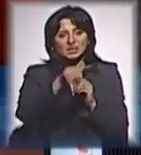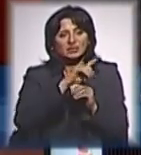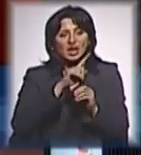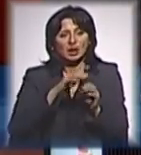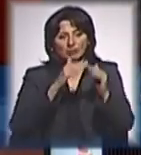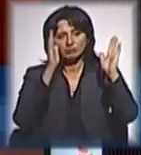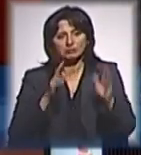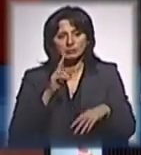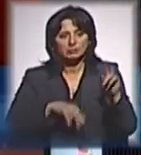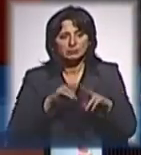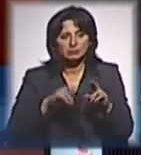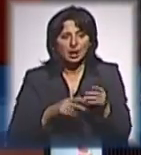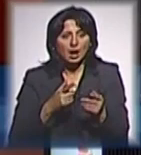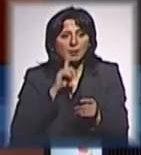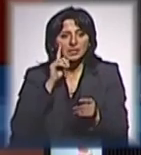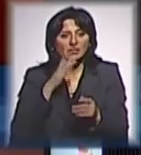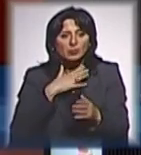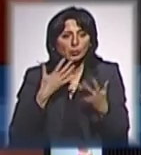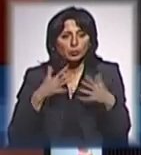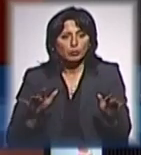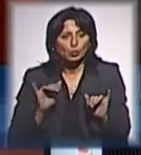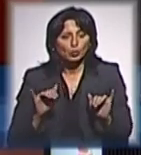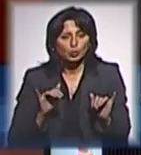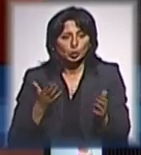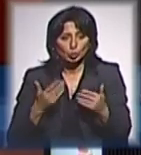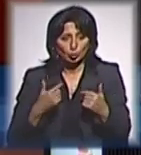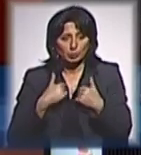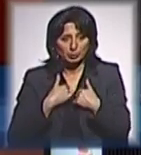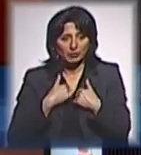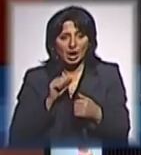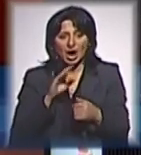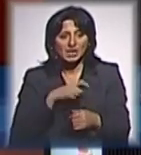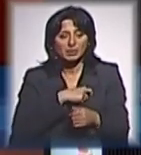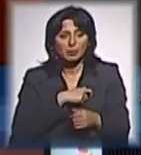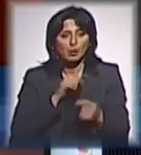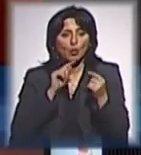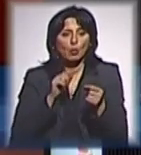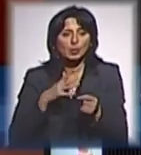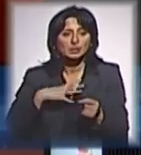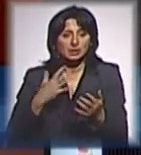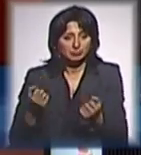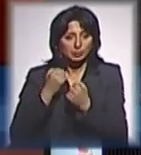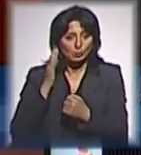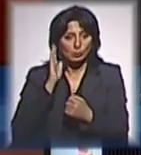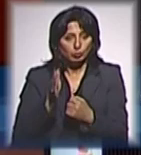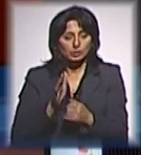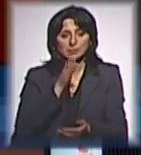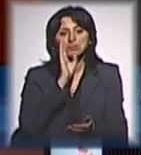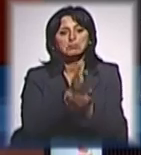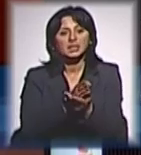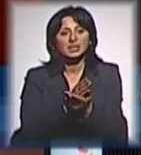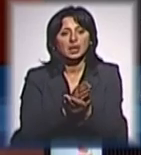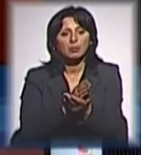რაღაცა კომპლექსი აშენდეს. ეს მე გეუბნებით, რომ თუკი ჩვენ გვექნება არასაპარლამენტო ოპოზიციას გვექნება თბილისელების მხარდაჭერა,